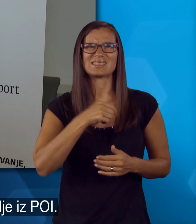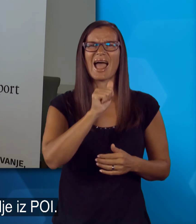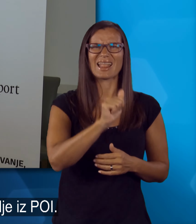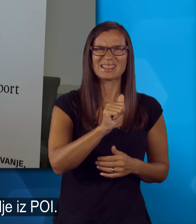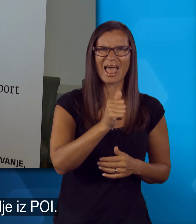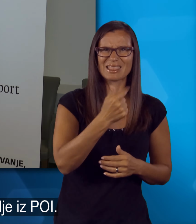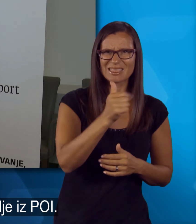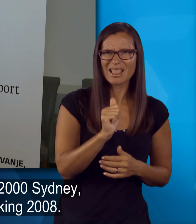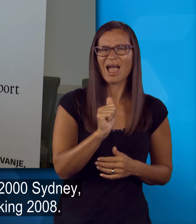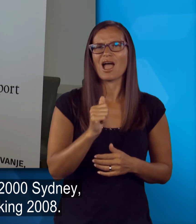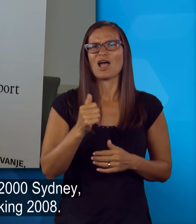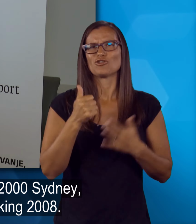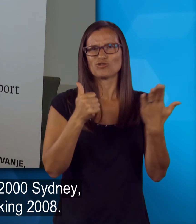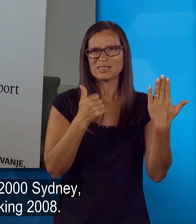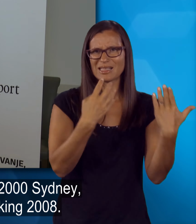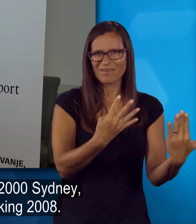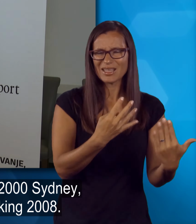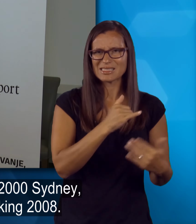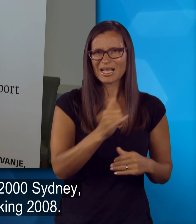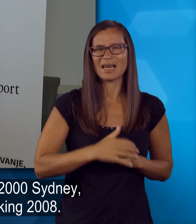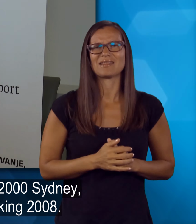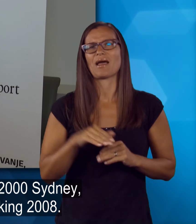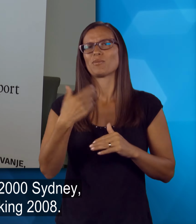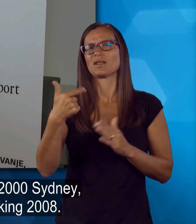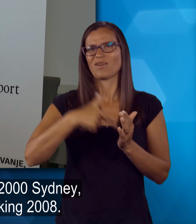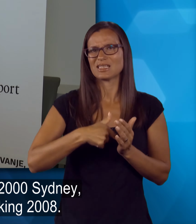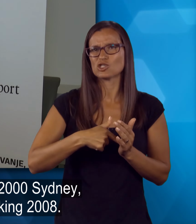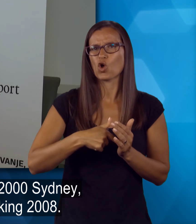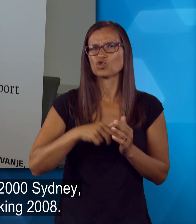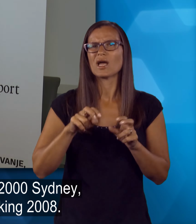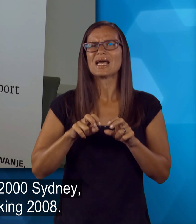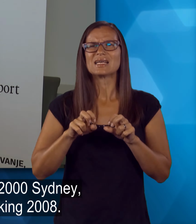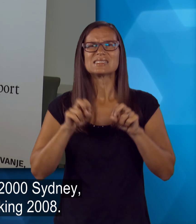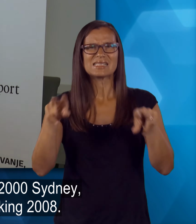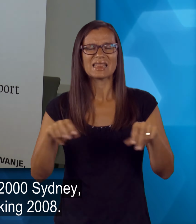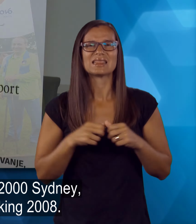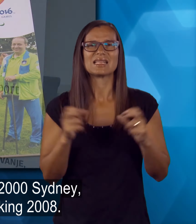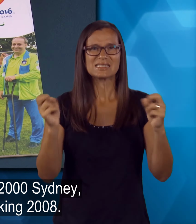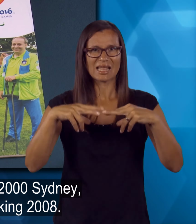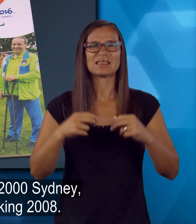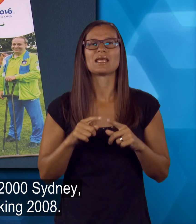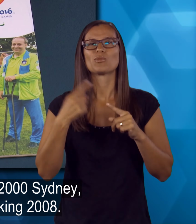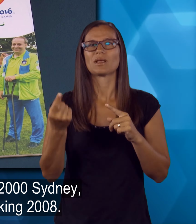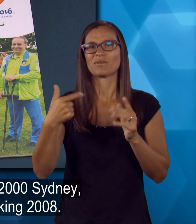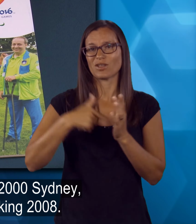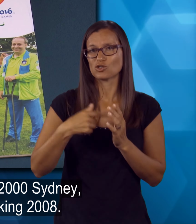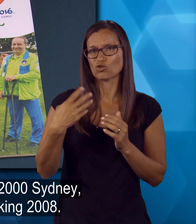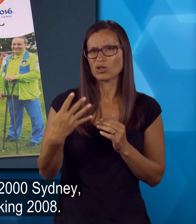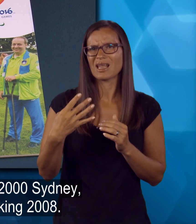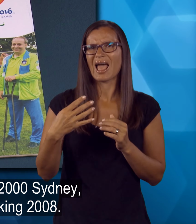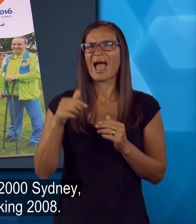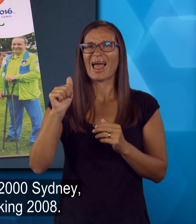paraolimpijskih igr. Iz Atlantej, šest in devedeset, potem dva tisoč Sidnej, potem dva tisoččtiri